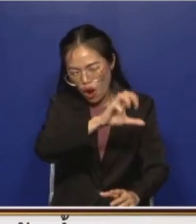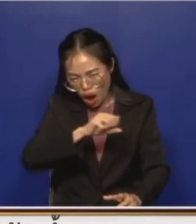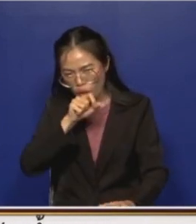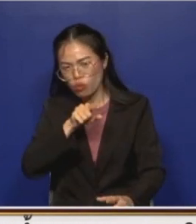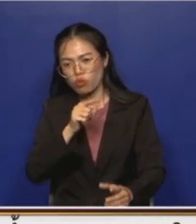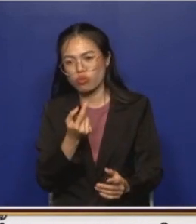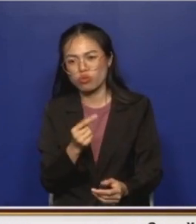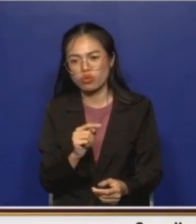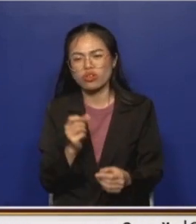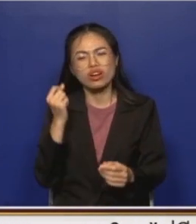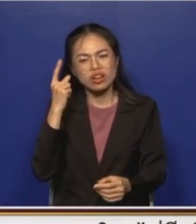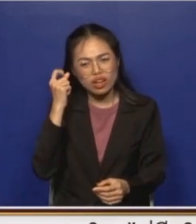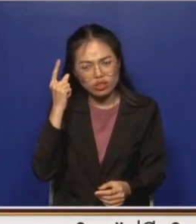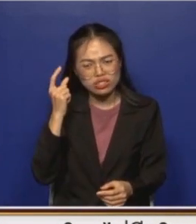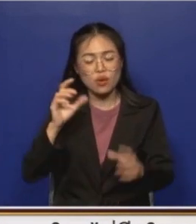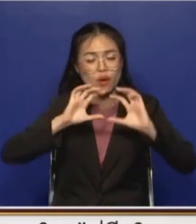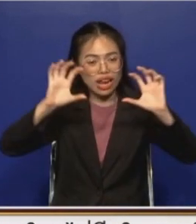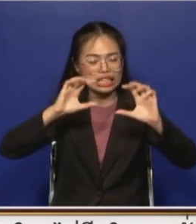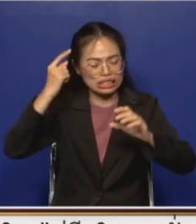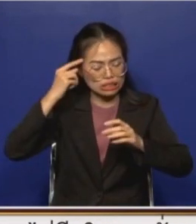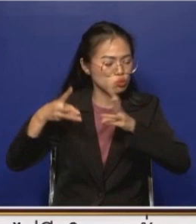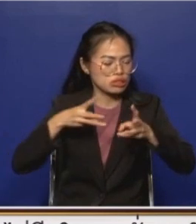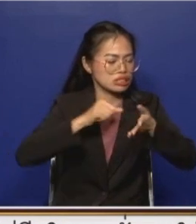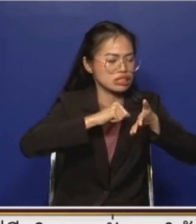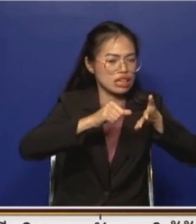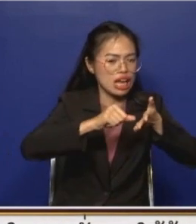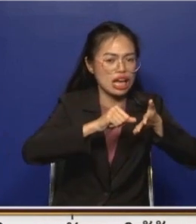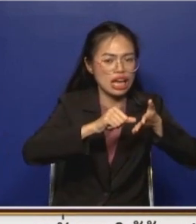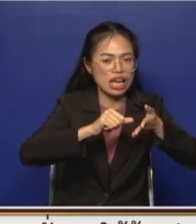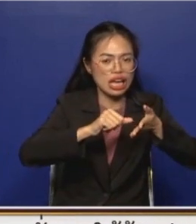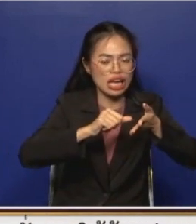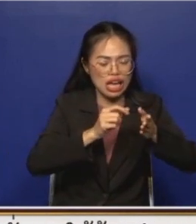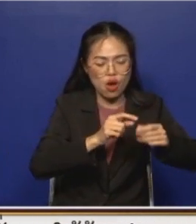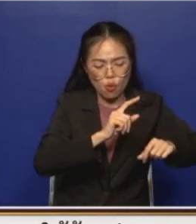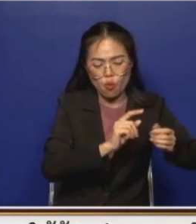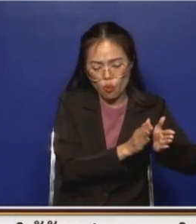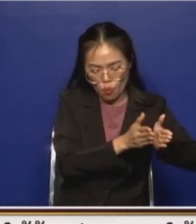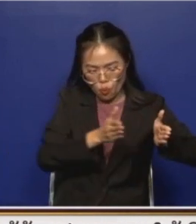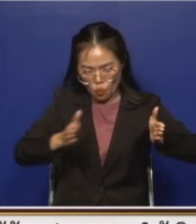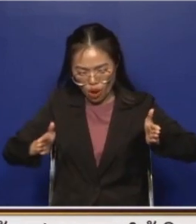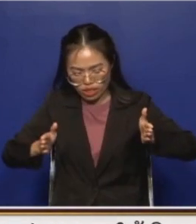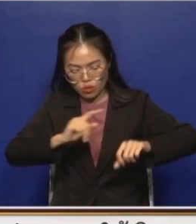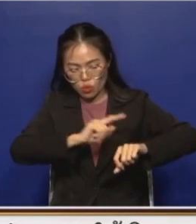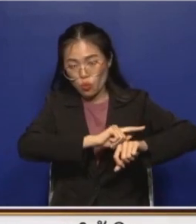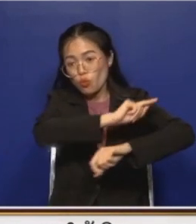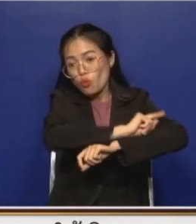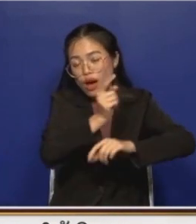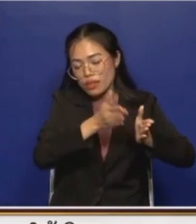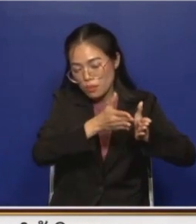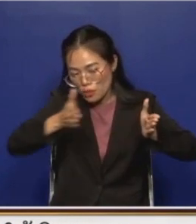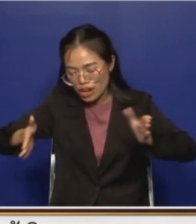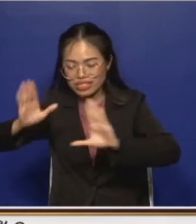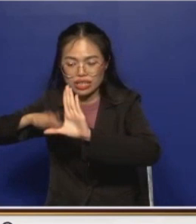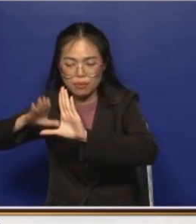ท่านว่าทิ้งระยะห่างฮะ2 เมตรท่านว่าแก้ปัญหาโควิดแล้วท่านทำกันอย่างเงี้ยเหร